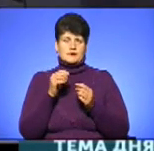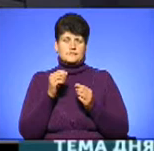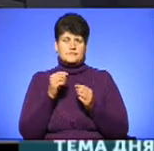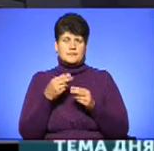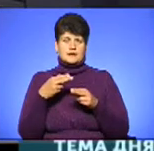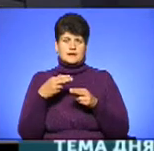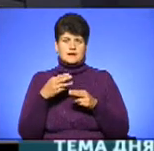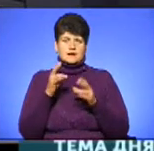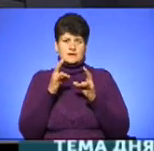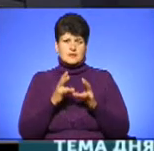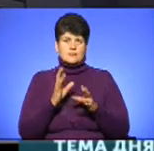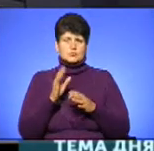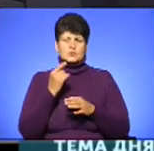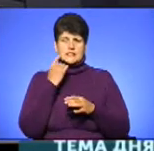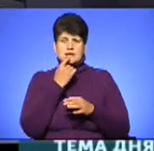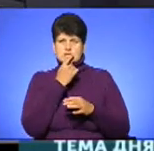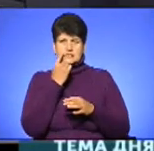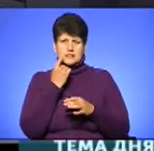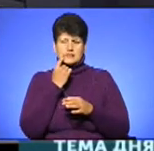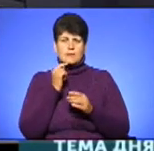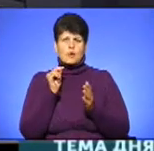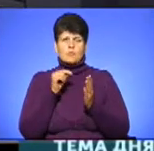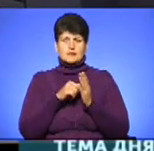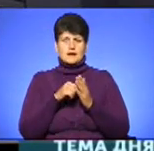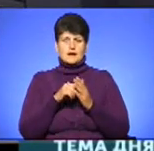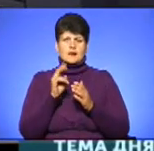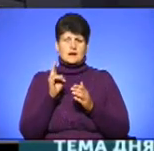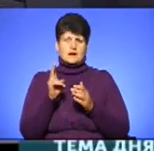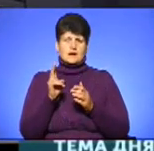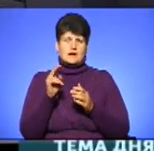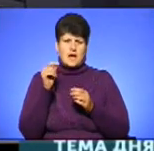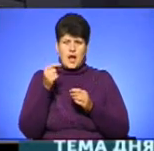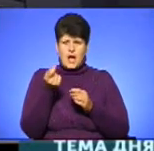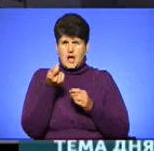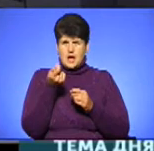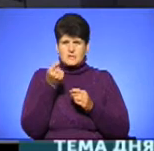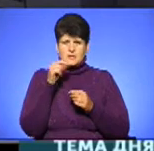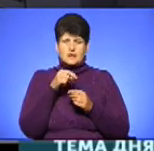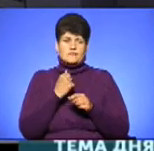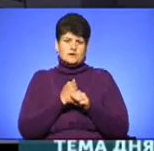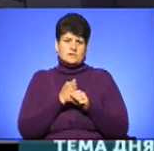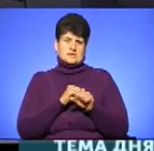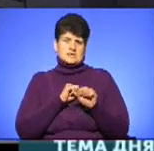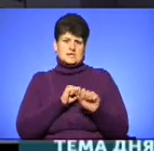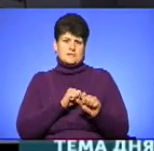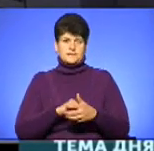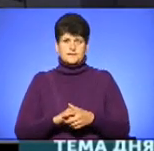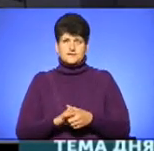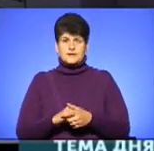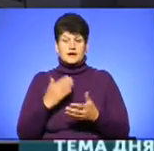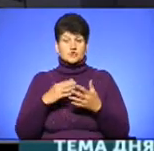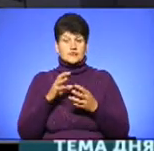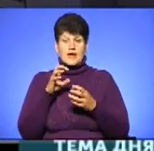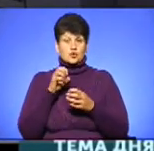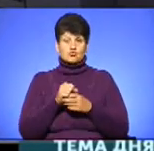щоб потрапила туди хоч б кілька крапель, це в ту ранку, і вже виробиться імунітет. Але якщо не розкусить,